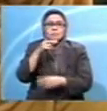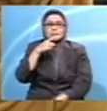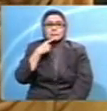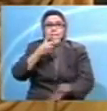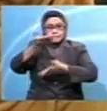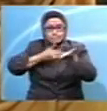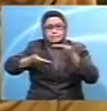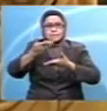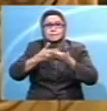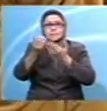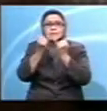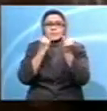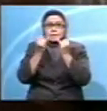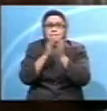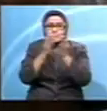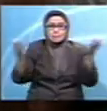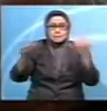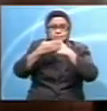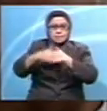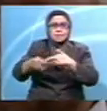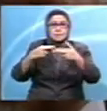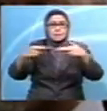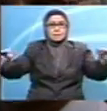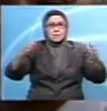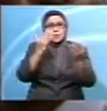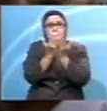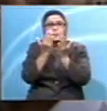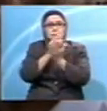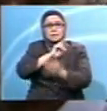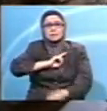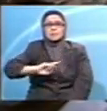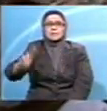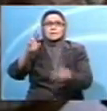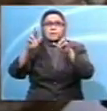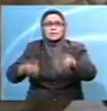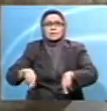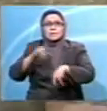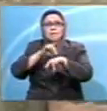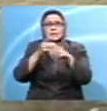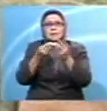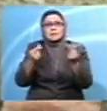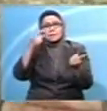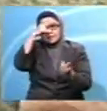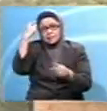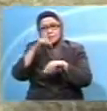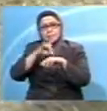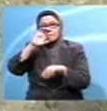kepada media selepas merasmikan sekolah agama rakyat al-iman di seri Desa tanah hitam di